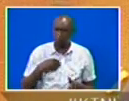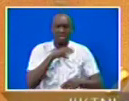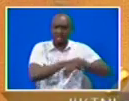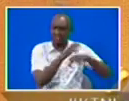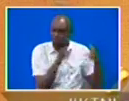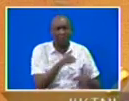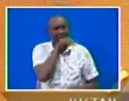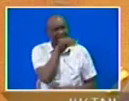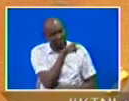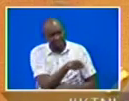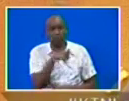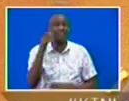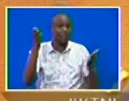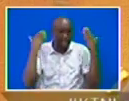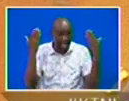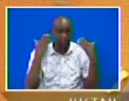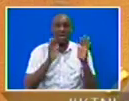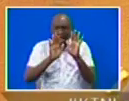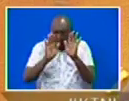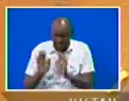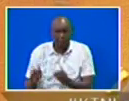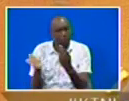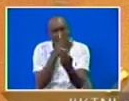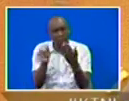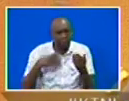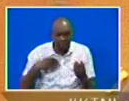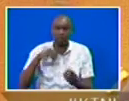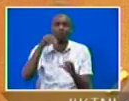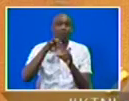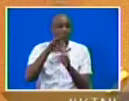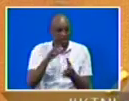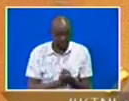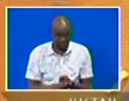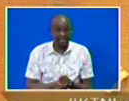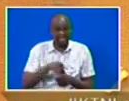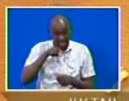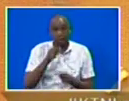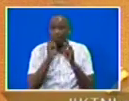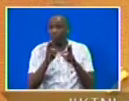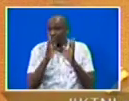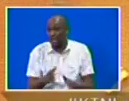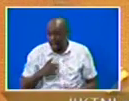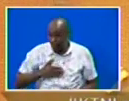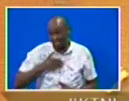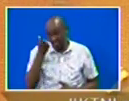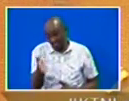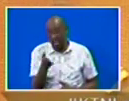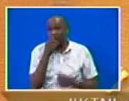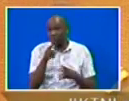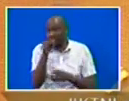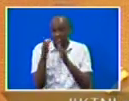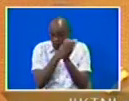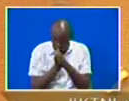Raila Odinga amekuwa huko Meru kwa kampeni za kuwarai wapiga kura wa eneo hilo, kama anavyoripoti Chris Tairu. Mtazamaji, naarifiwa kwamba taarifa